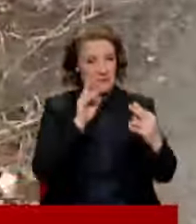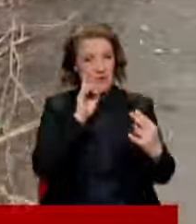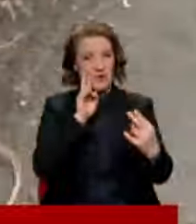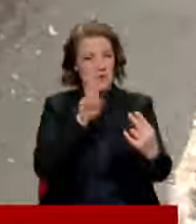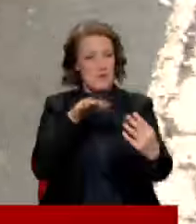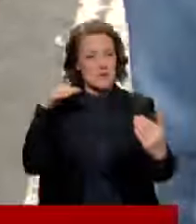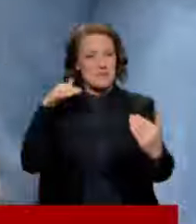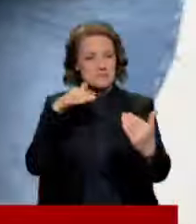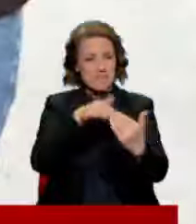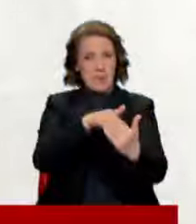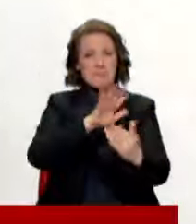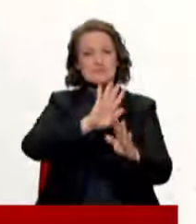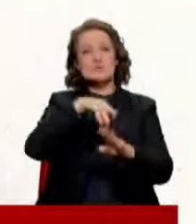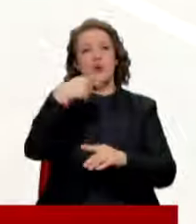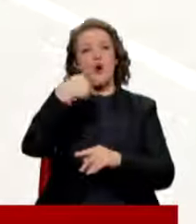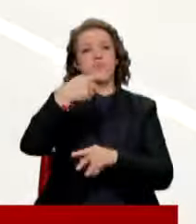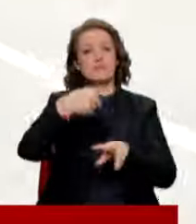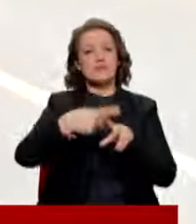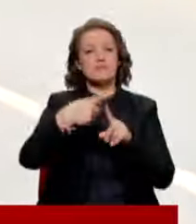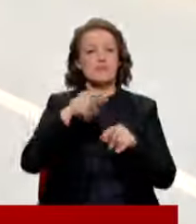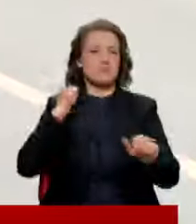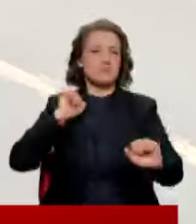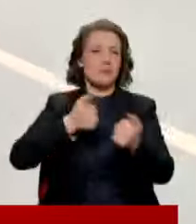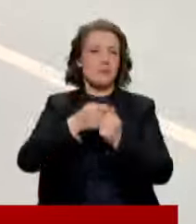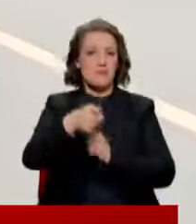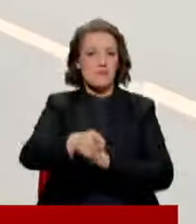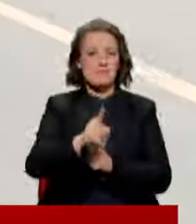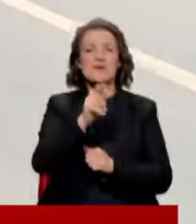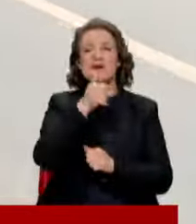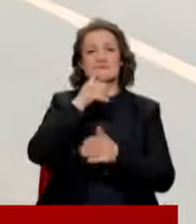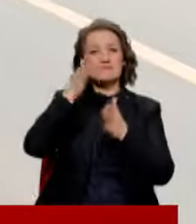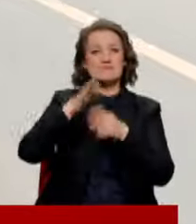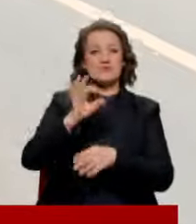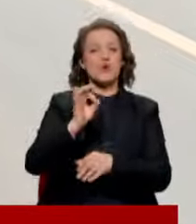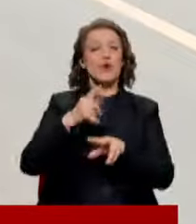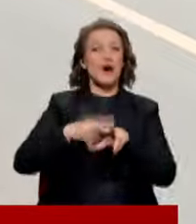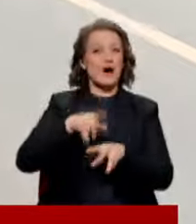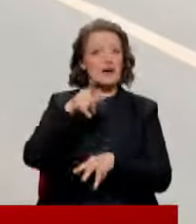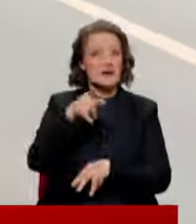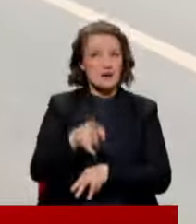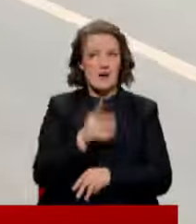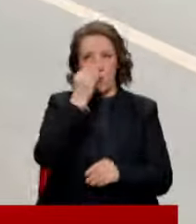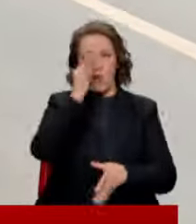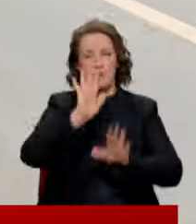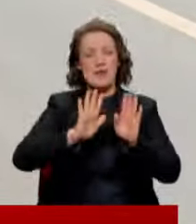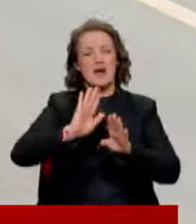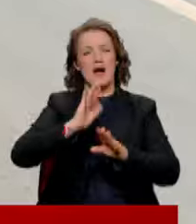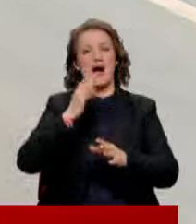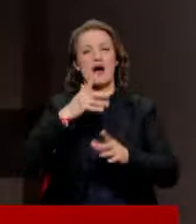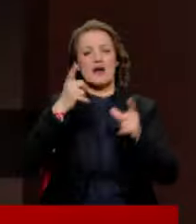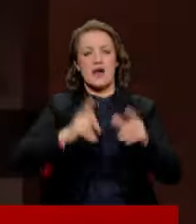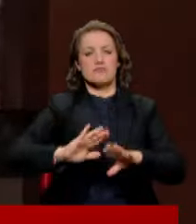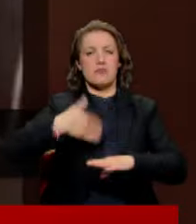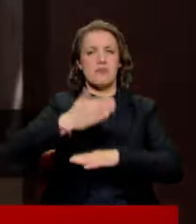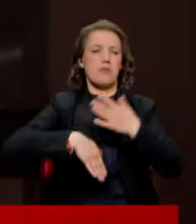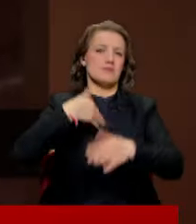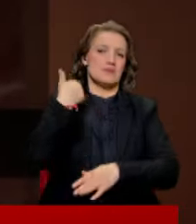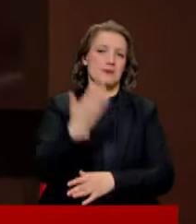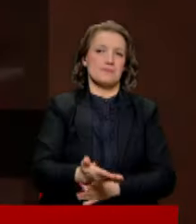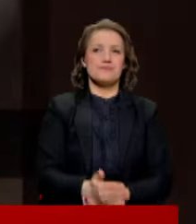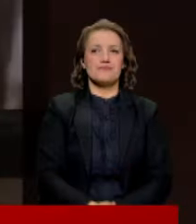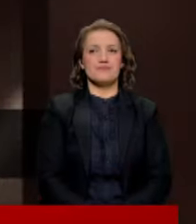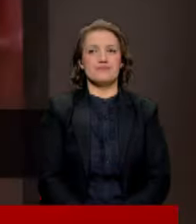ATV'ye, sonra da diğerlerine çarptı. Oğuz Acı çarpmanın etkisiyle ormanlık alana doğru uçtu. İyi